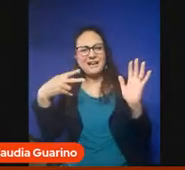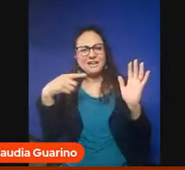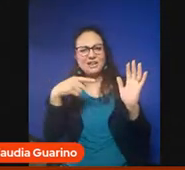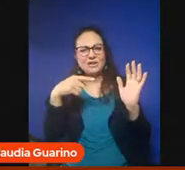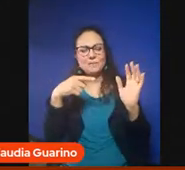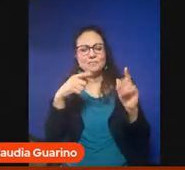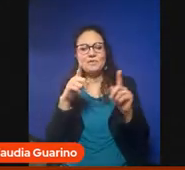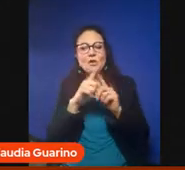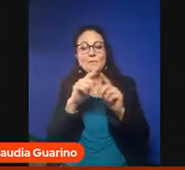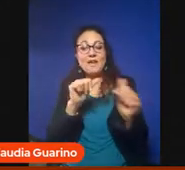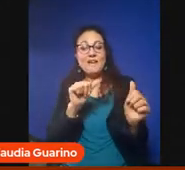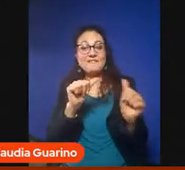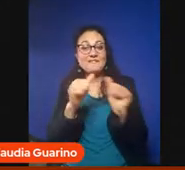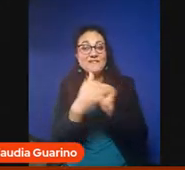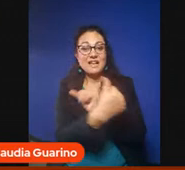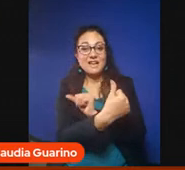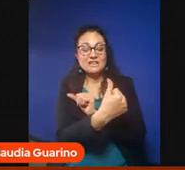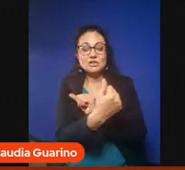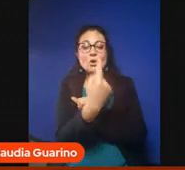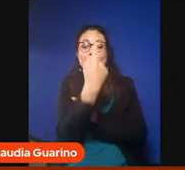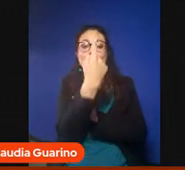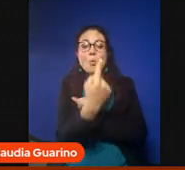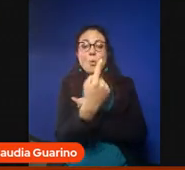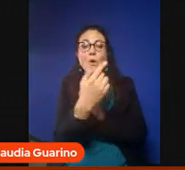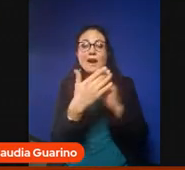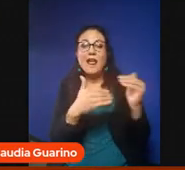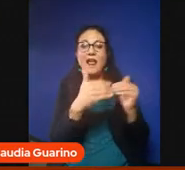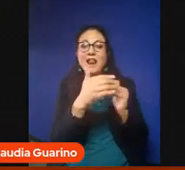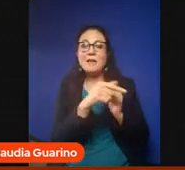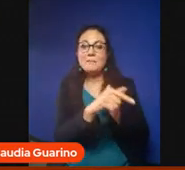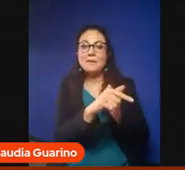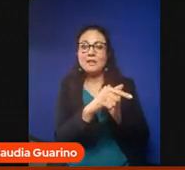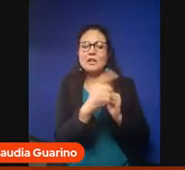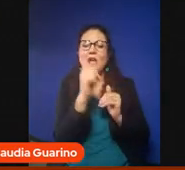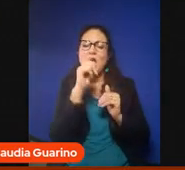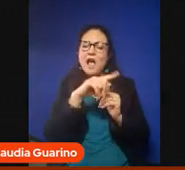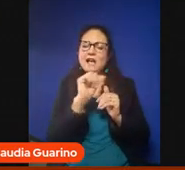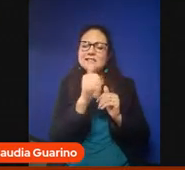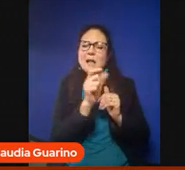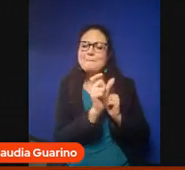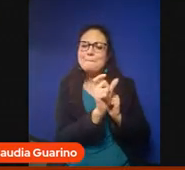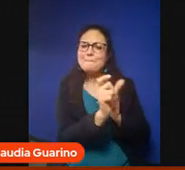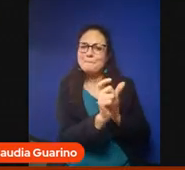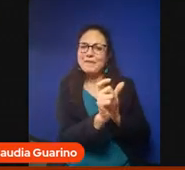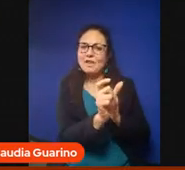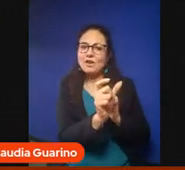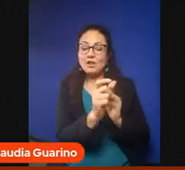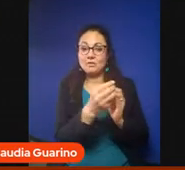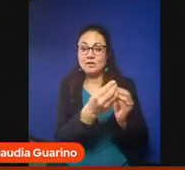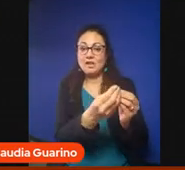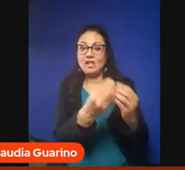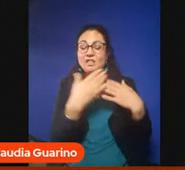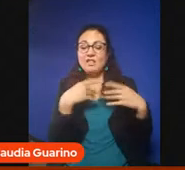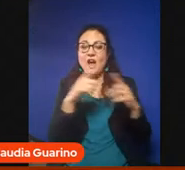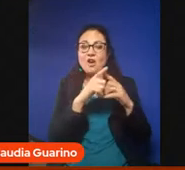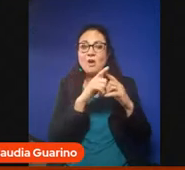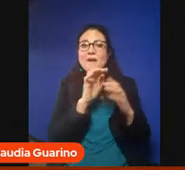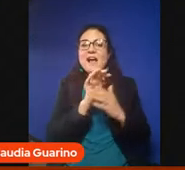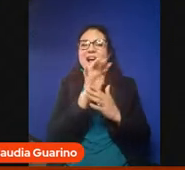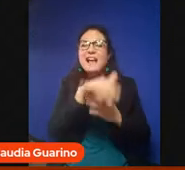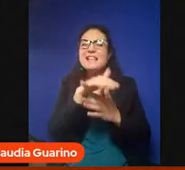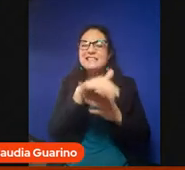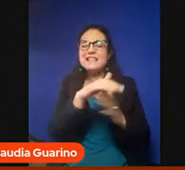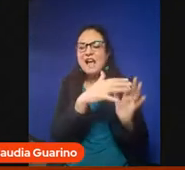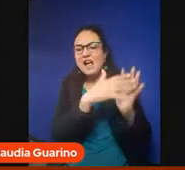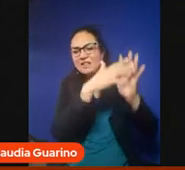variazione di un solo elemento, seppur piccolo, crea a cascata delle ripercussioni